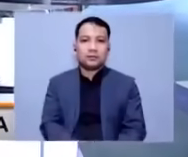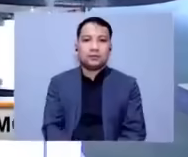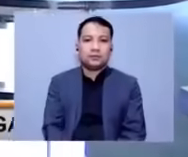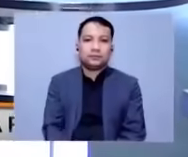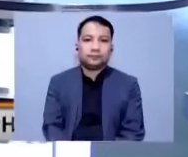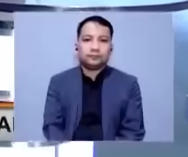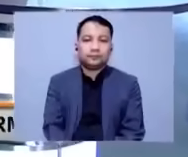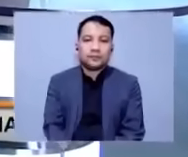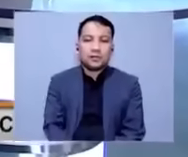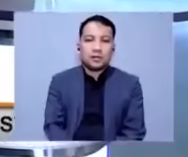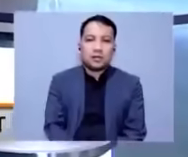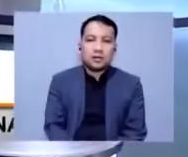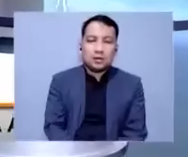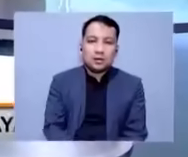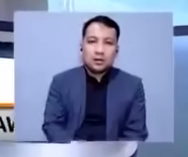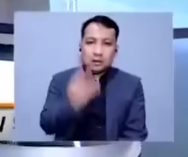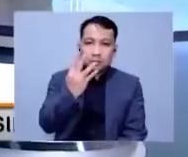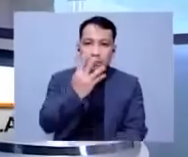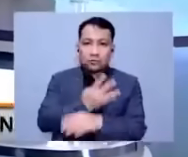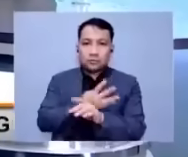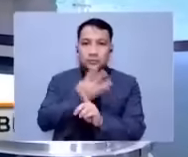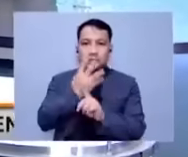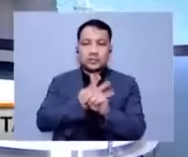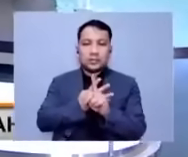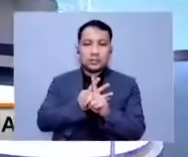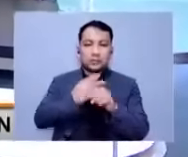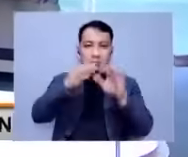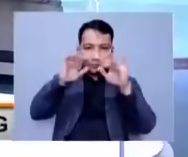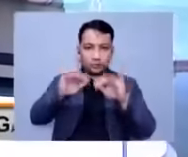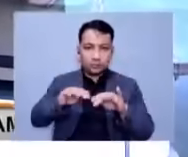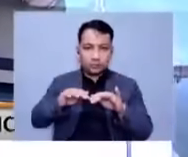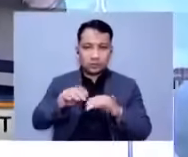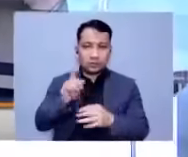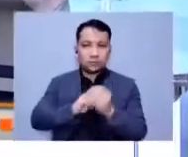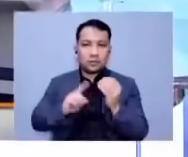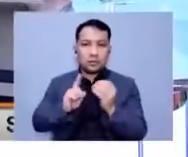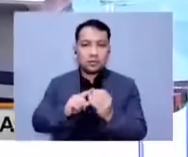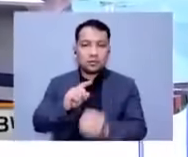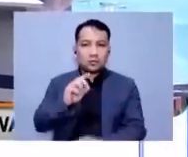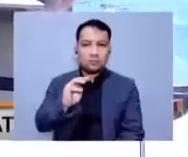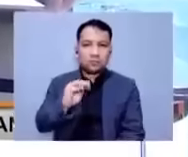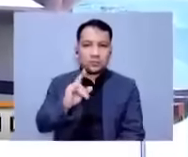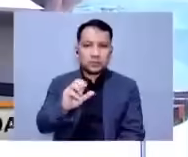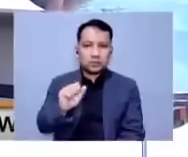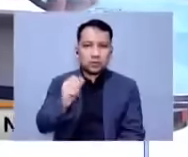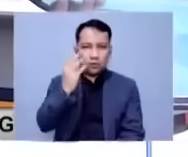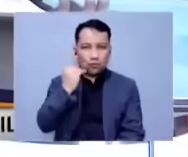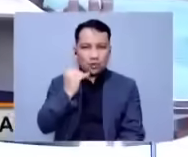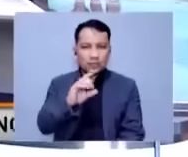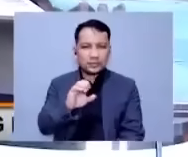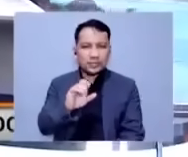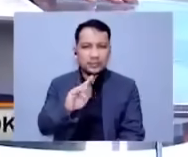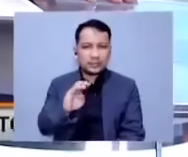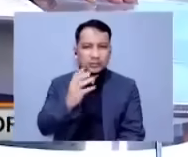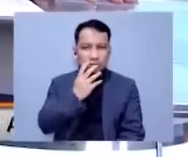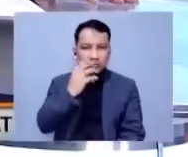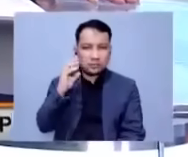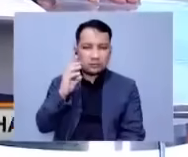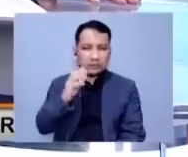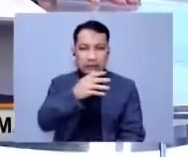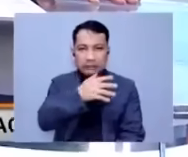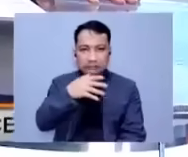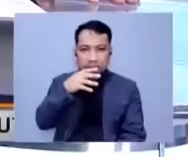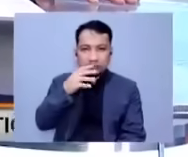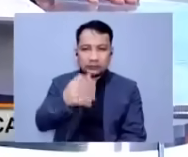Apat na buwan nang hindi nakakaranas ng mga pag-ulan ng isang bayan sa Maguindanao del Sur dahil sa El Nino. Kaya ang ilang magsasaka